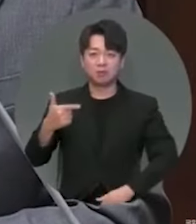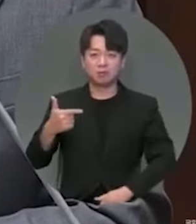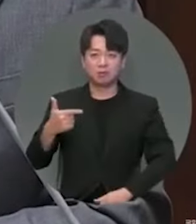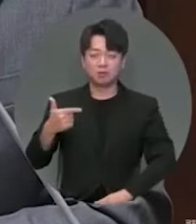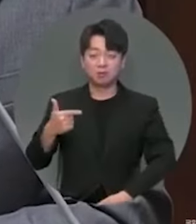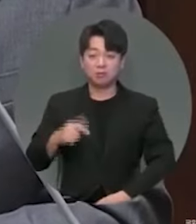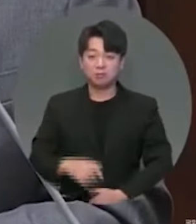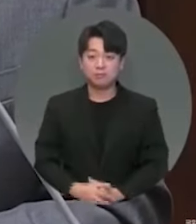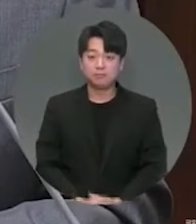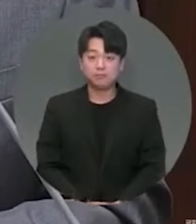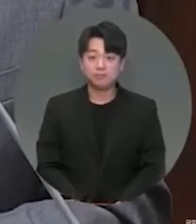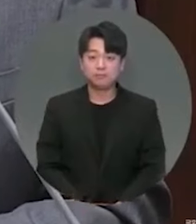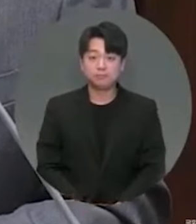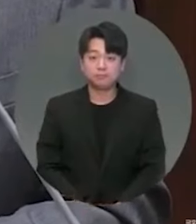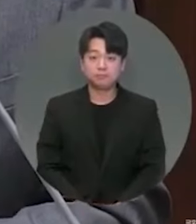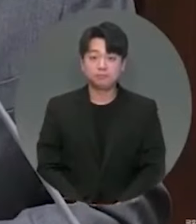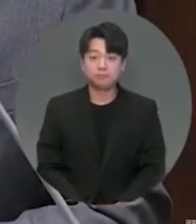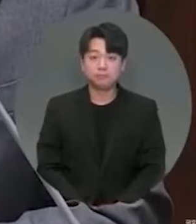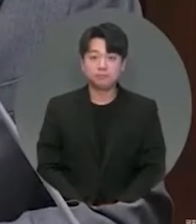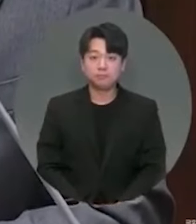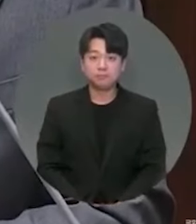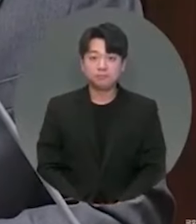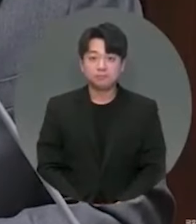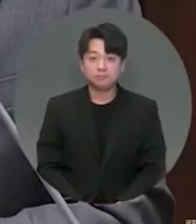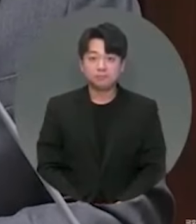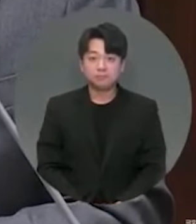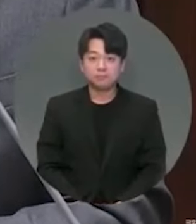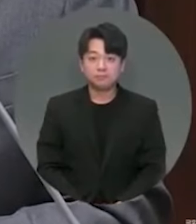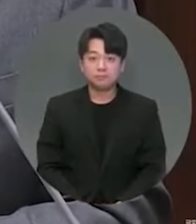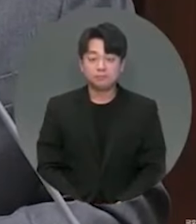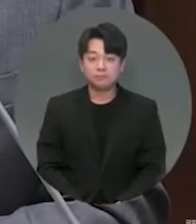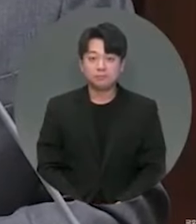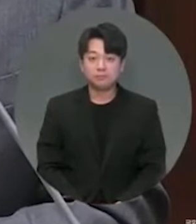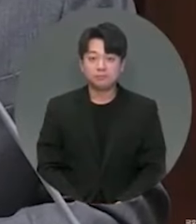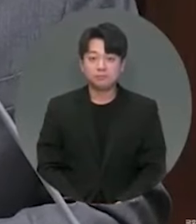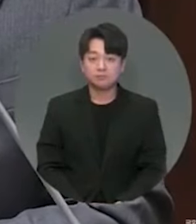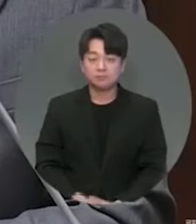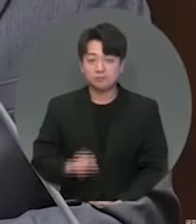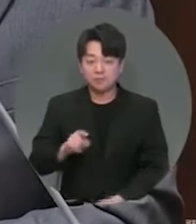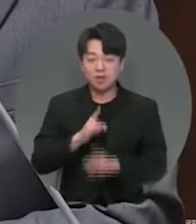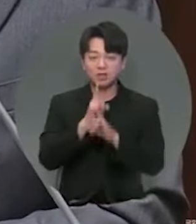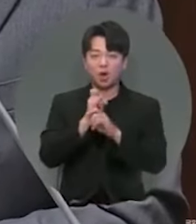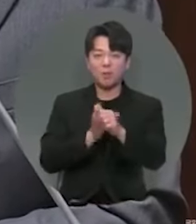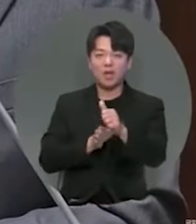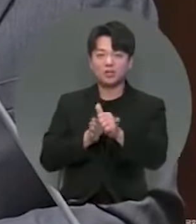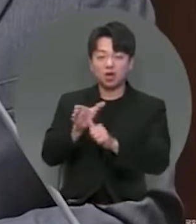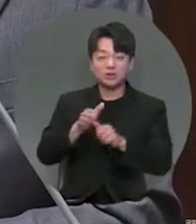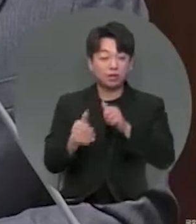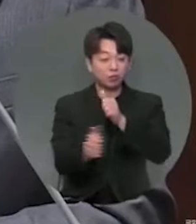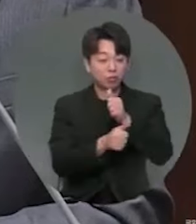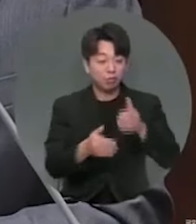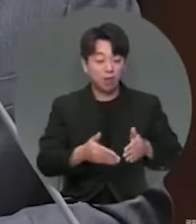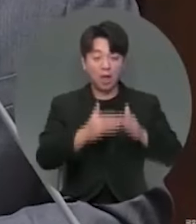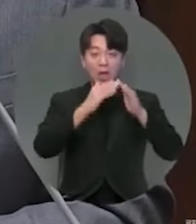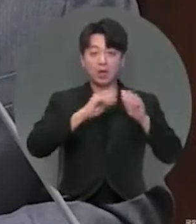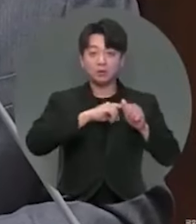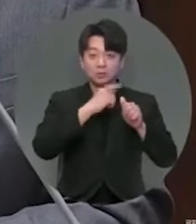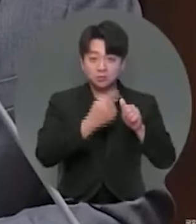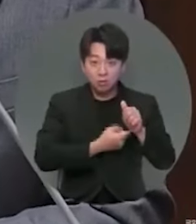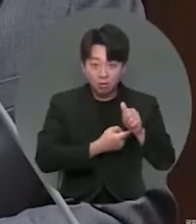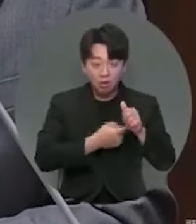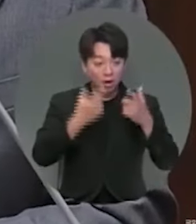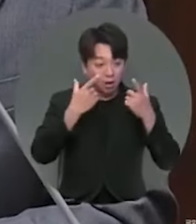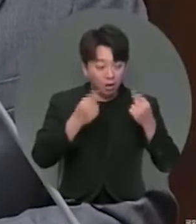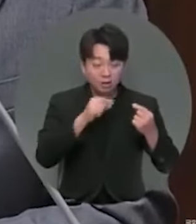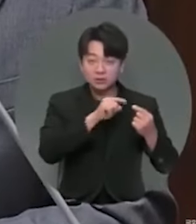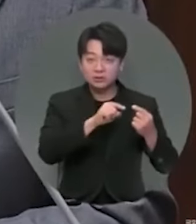장관님, 윤석열 정부가 적폐청산위원회 같은 초법적 기구를 만들어서 인민재판과 같은 정치보복을 한